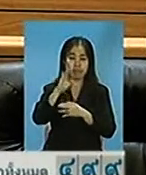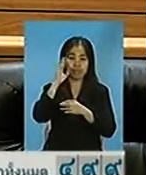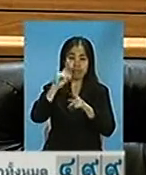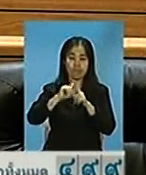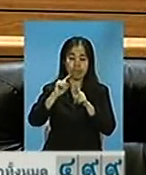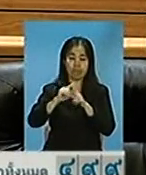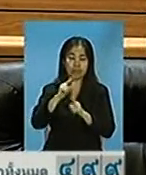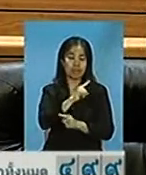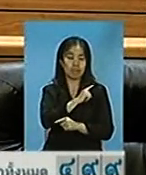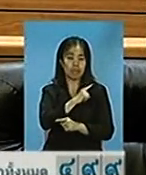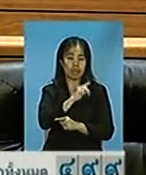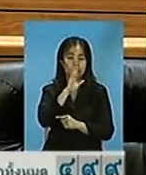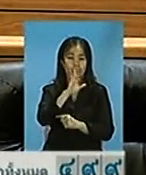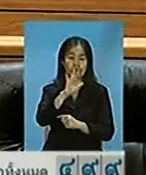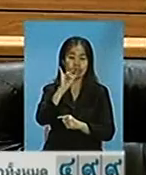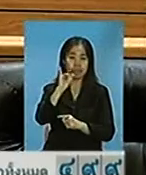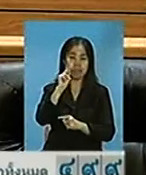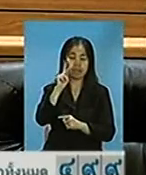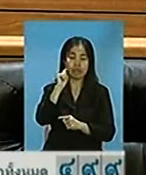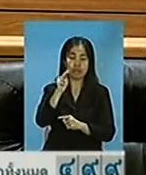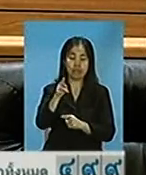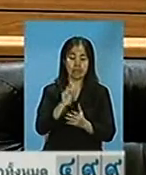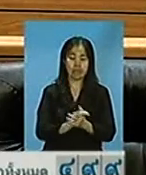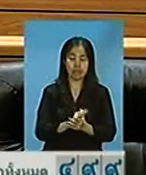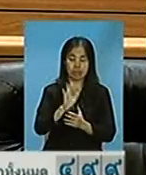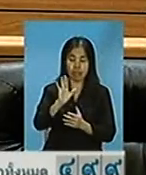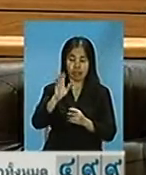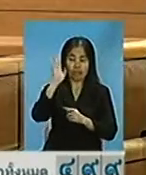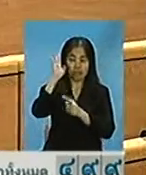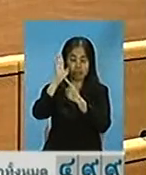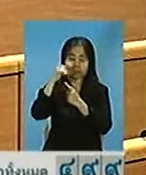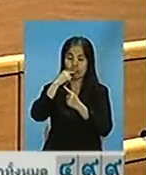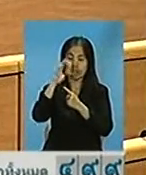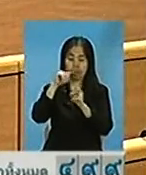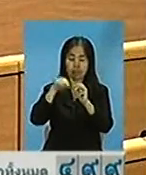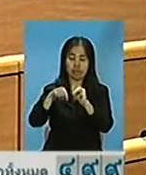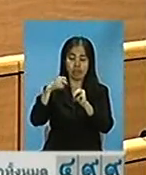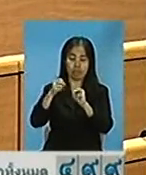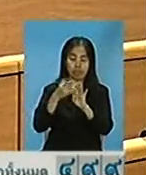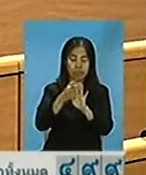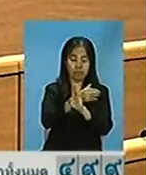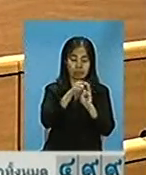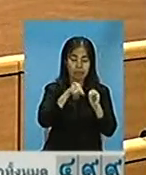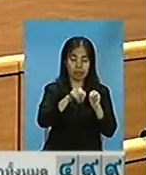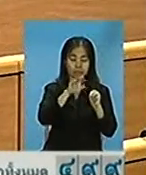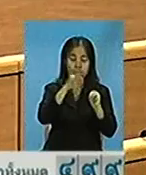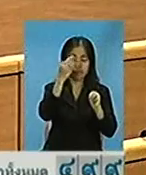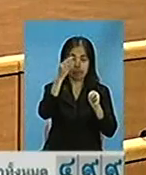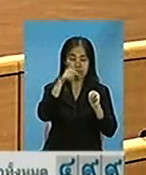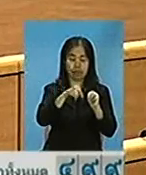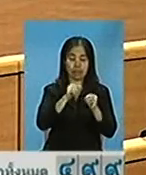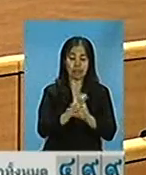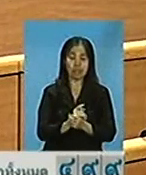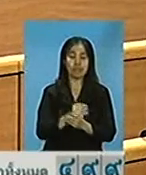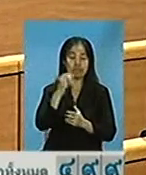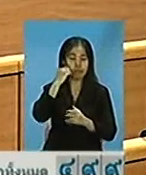ยท.ที่เขาจะดำเนินการใน คือเรื่องบริษัทเดี๋ยวเราค่อยพูดมาตรา10เอามาตรา9 เนี่ยครับแต่พอมันเสริมตรงที่ท่านว่าไงเพราะฉะนั้นทุกค